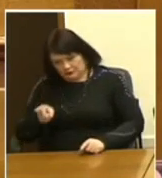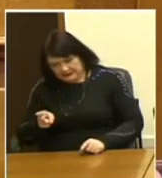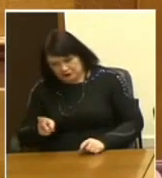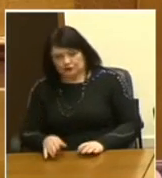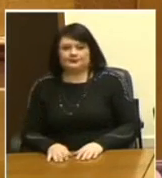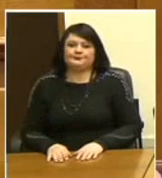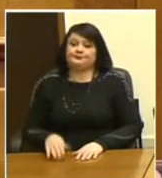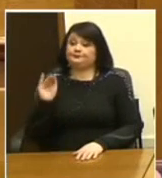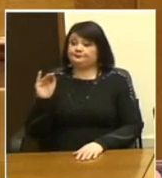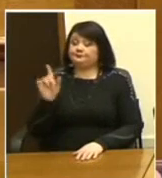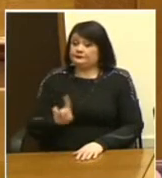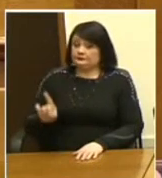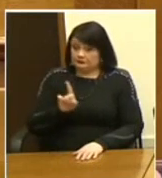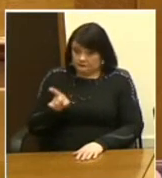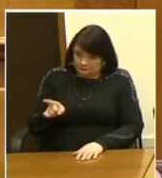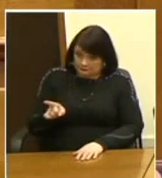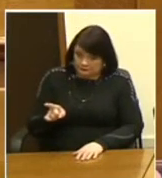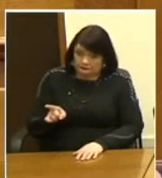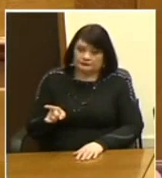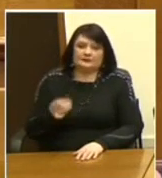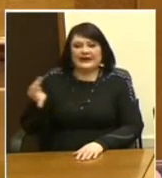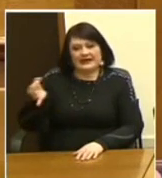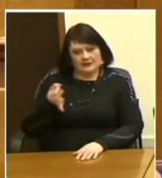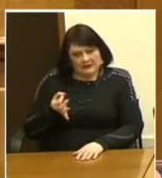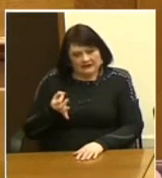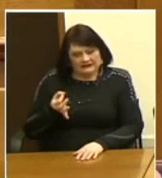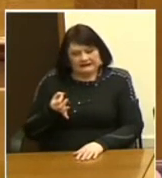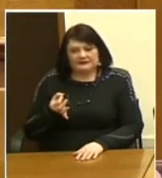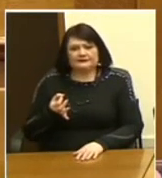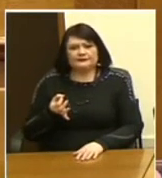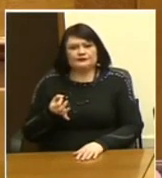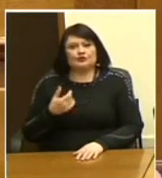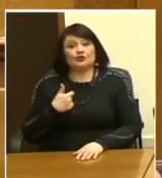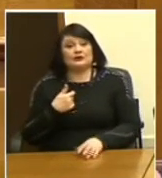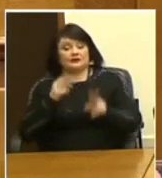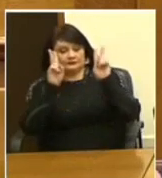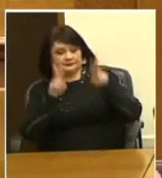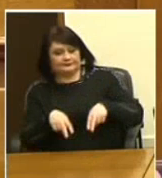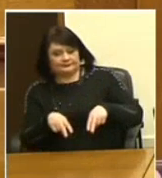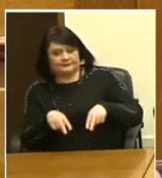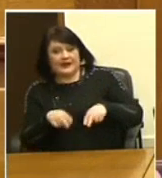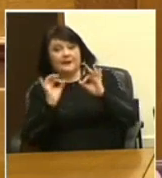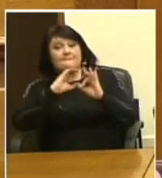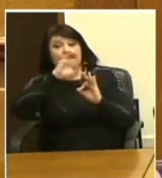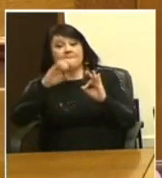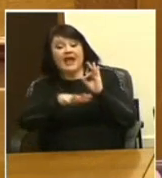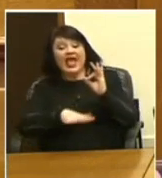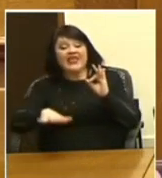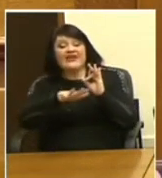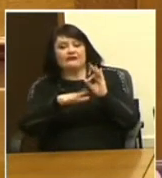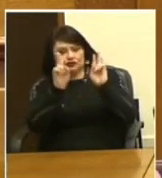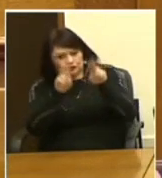Κύριε Μητσοτάκη, μας είπατε ότι αναγνωρίσαμε μακεδονικό έθνος. Για άλλη μια φορά σας